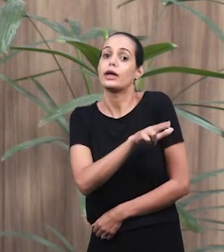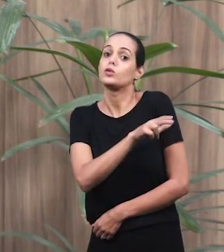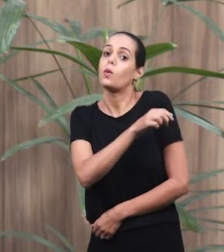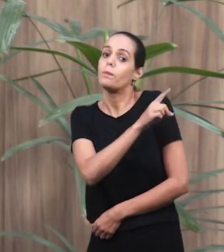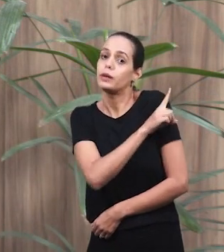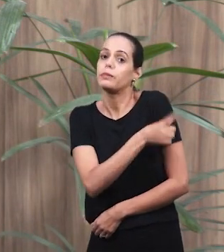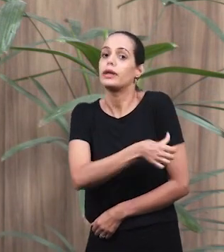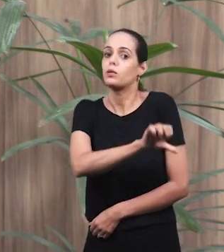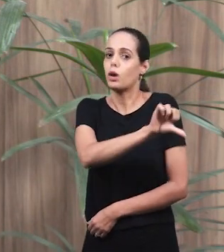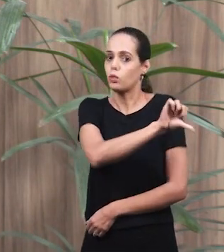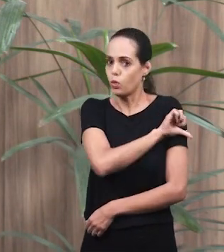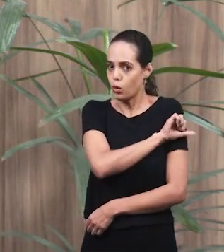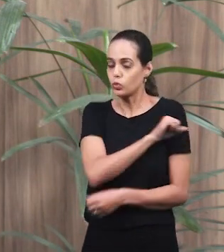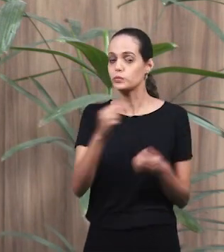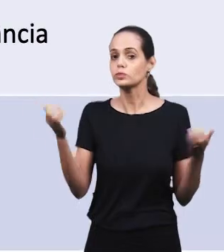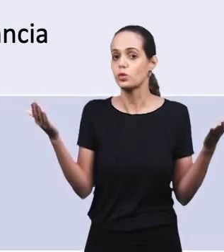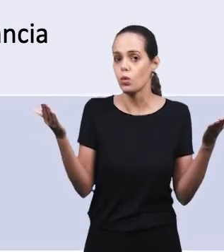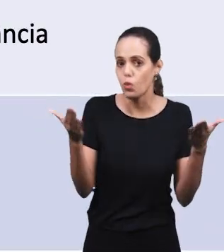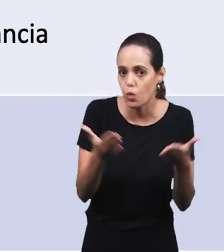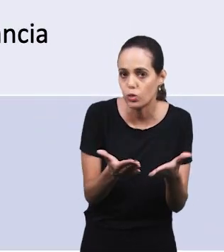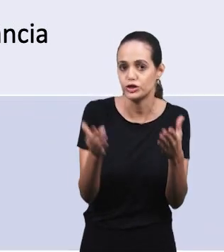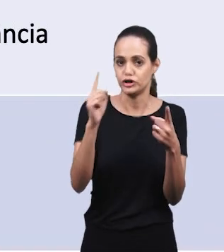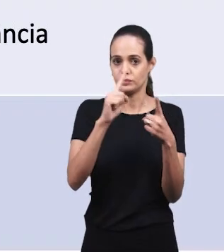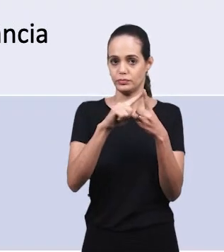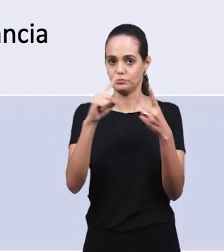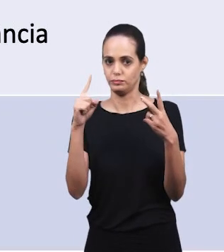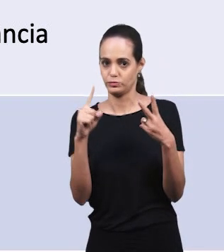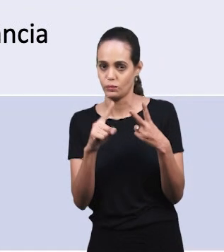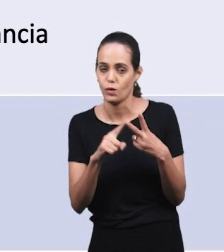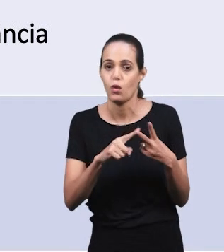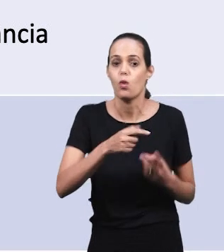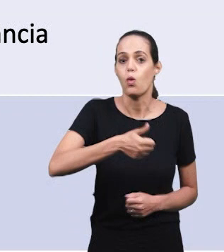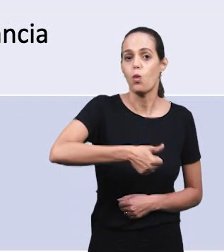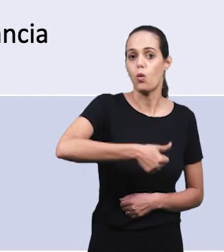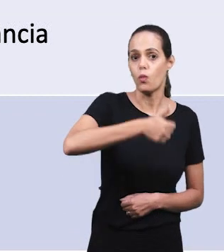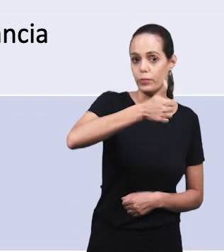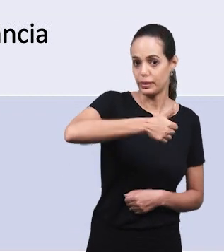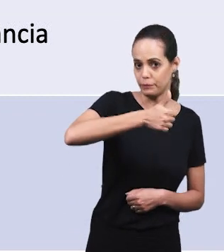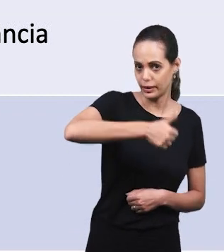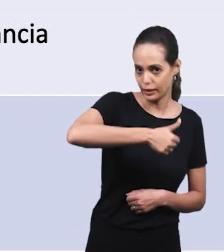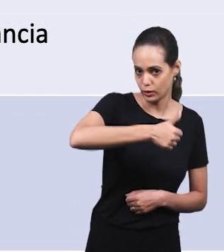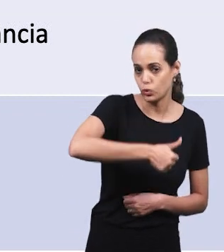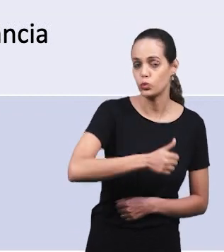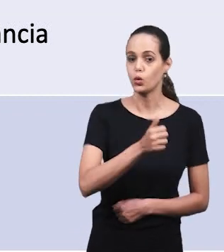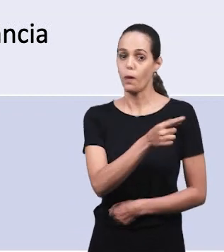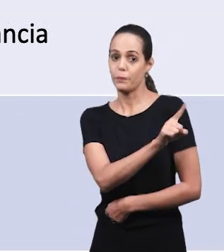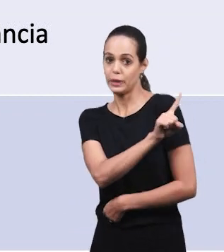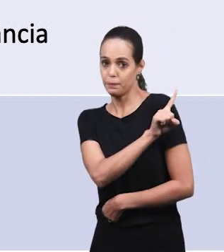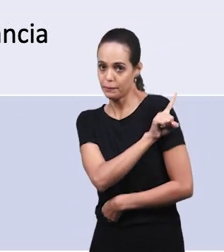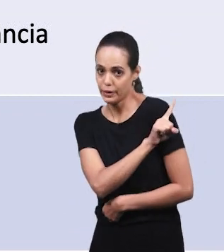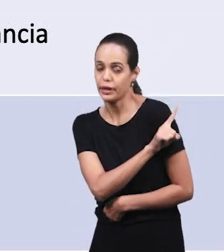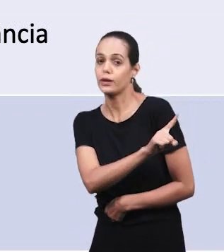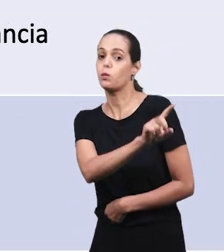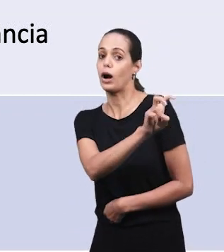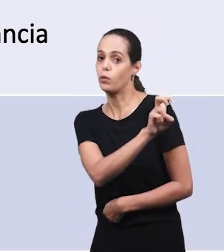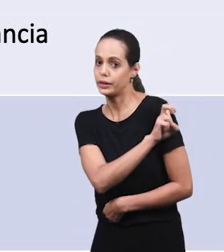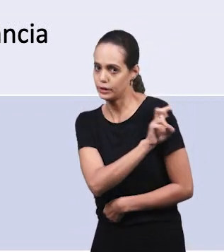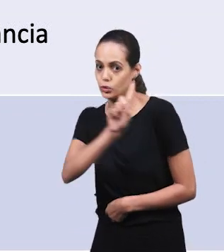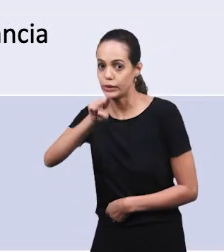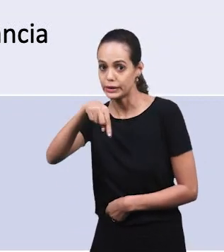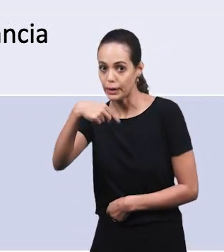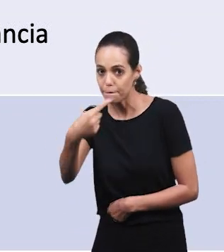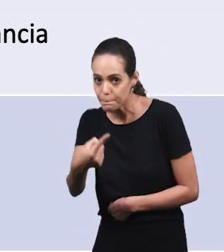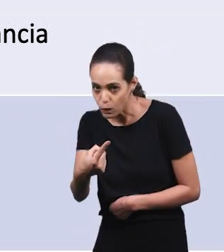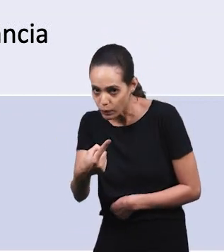9e année. Et l'enseignement fondamental 1 de 1er au 5 et 2